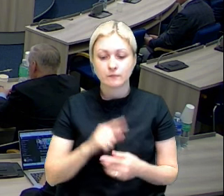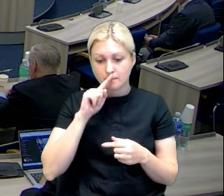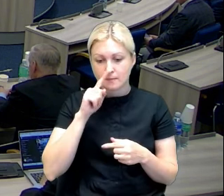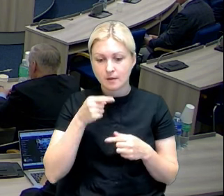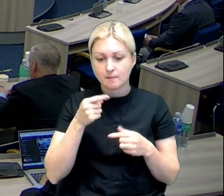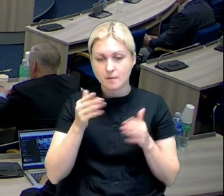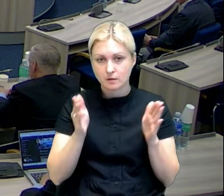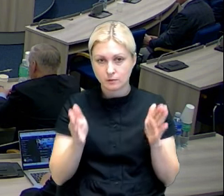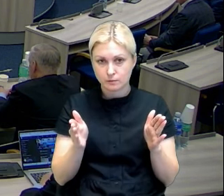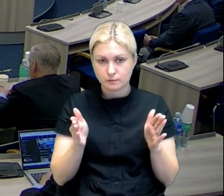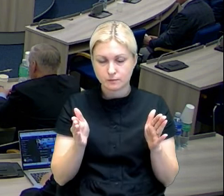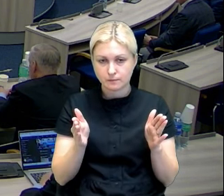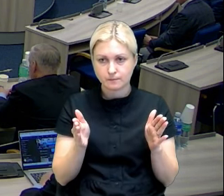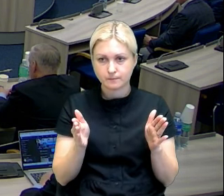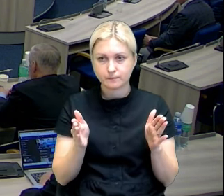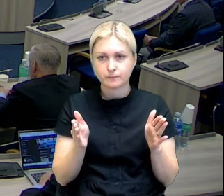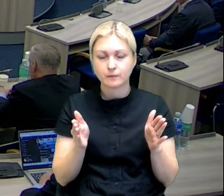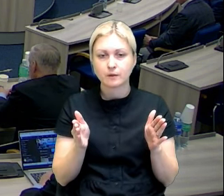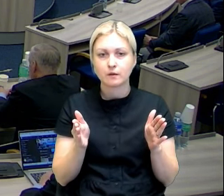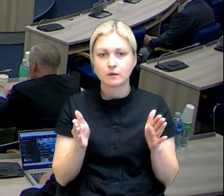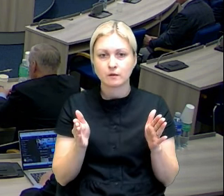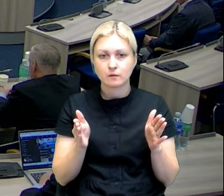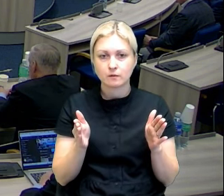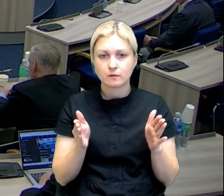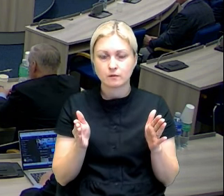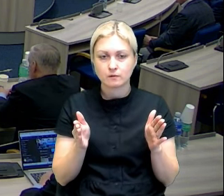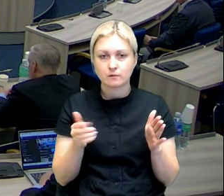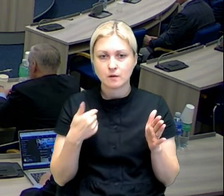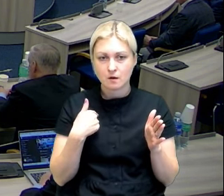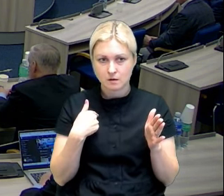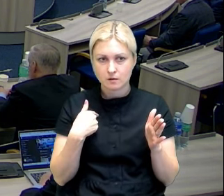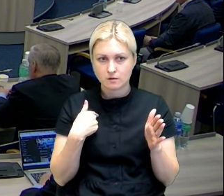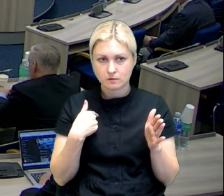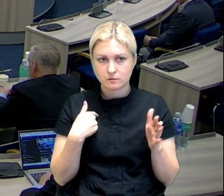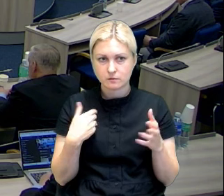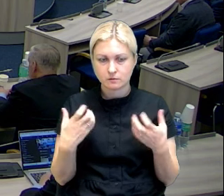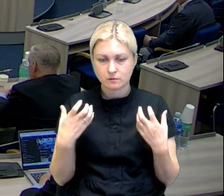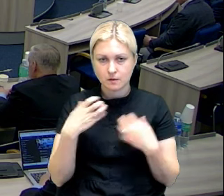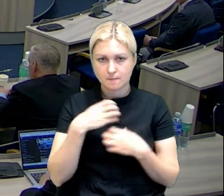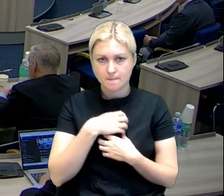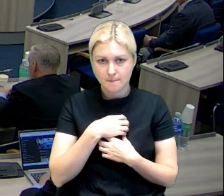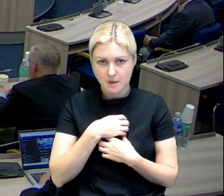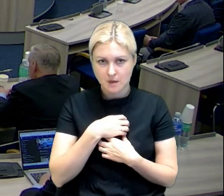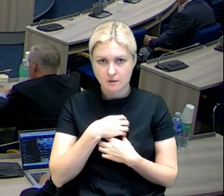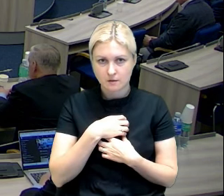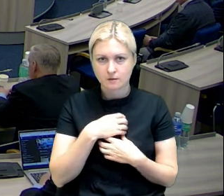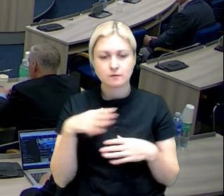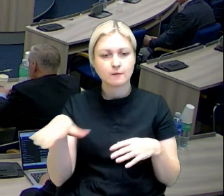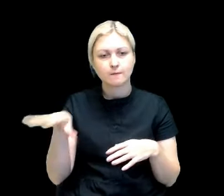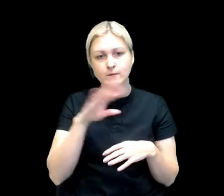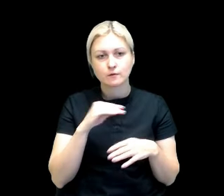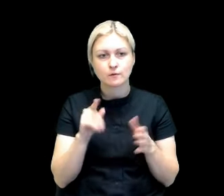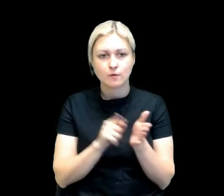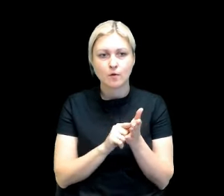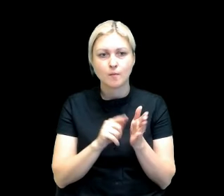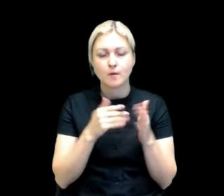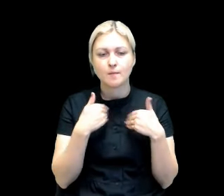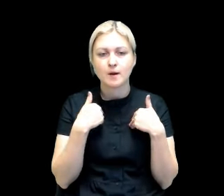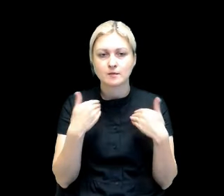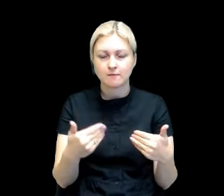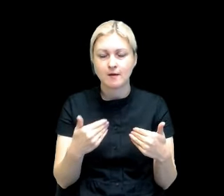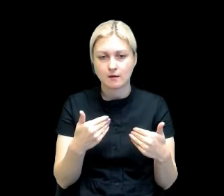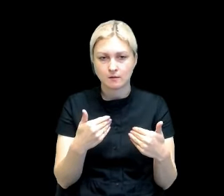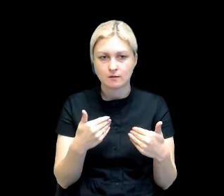metus tai yra kadencinius metus su kuom šiandieną turbūt reikėtų mus visus pasveikinti ne tik ne tik